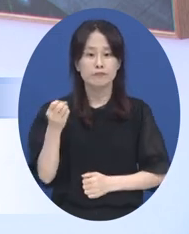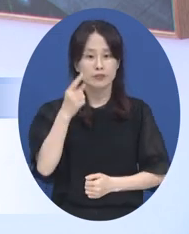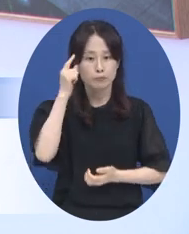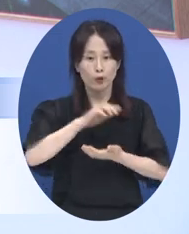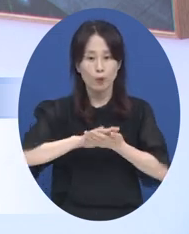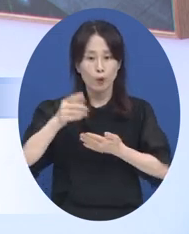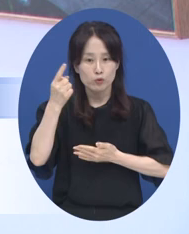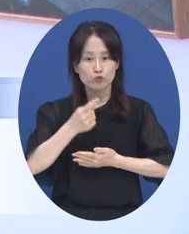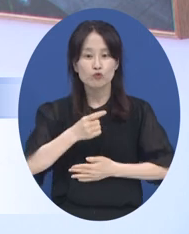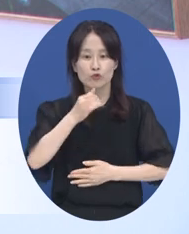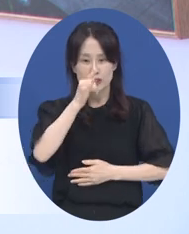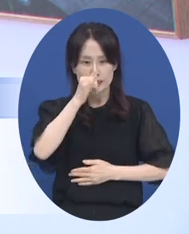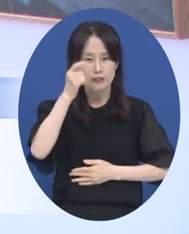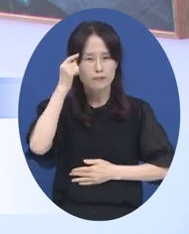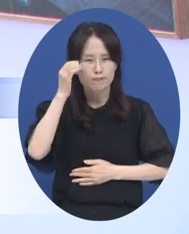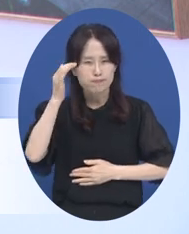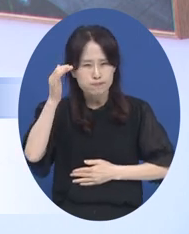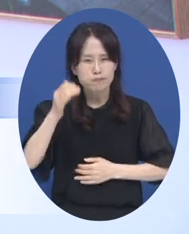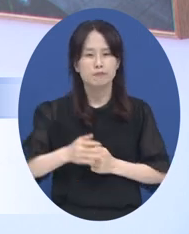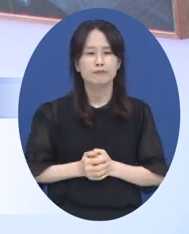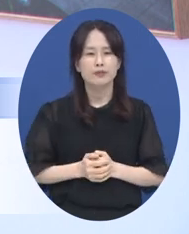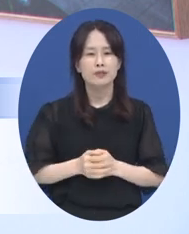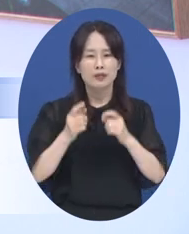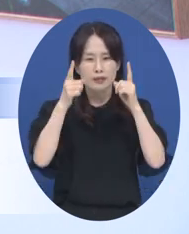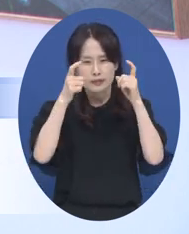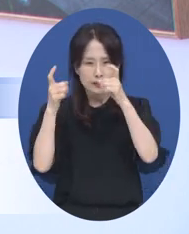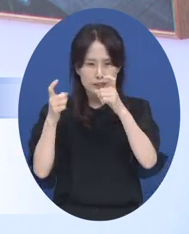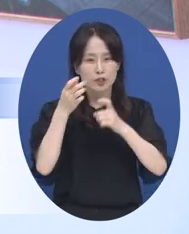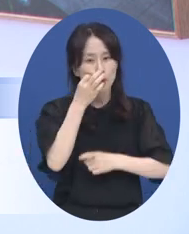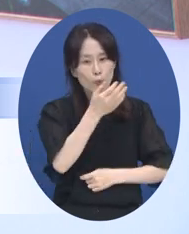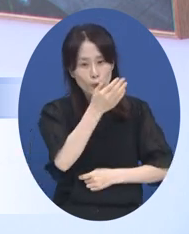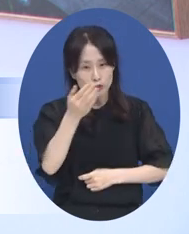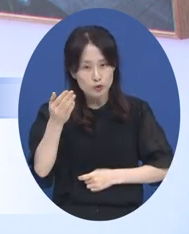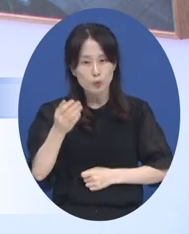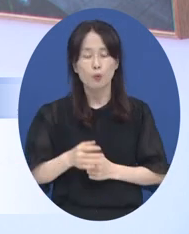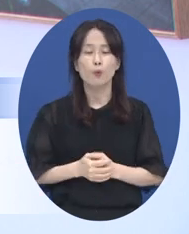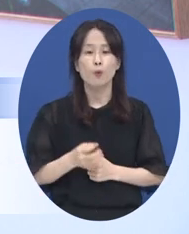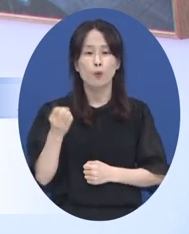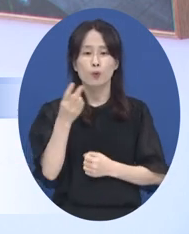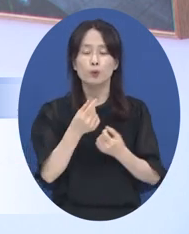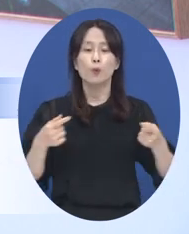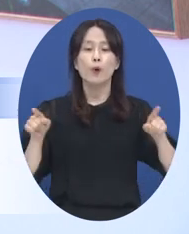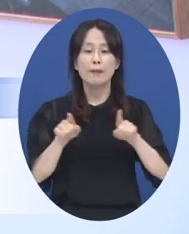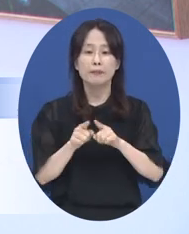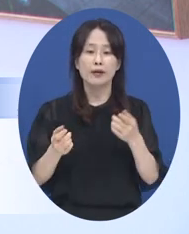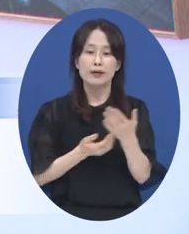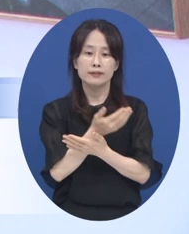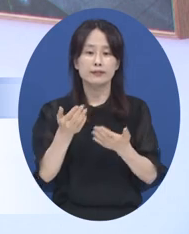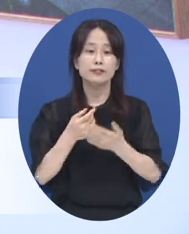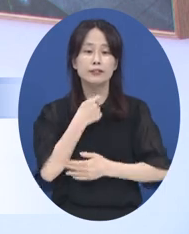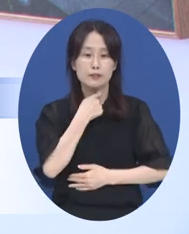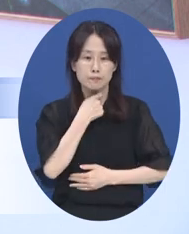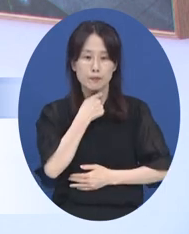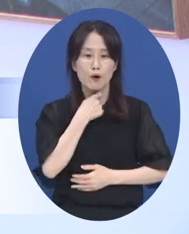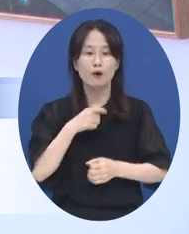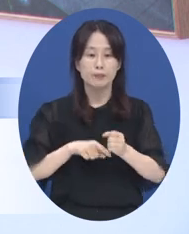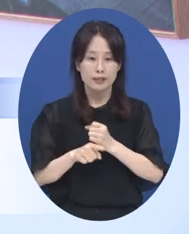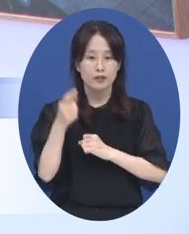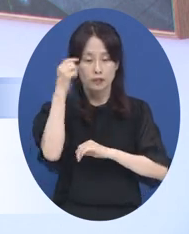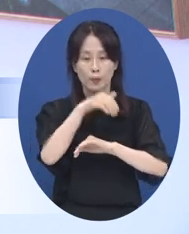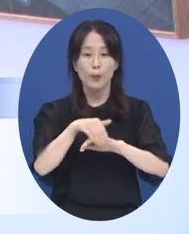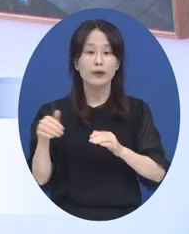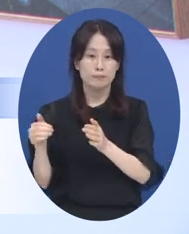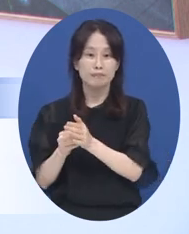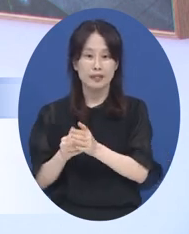오늘 준비를 하게 됐습니다. 다시 평화가 올수 있기를 바라는 그런 것을 사진으로 보여드리고자 같이